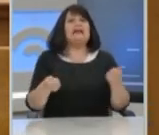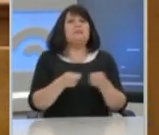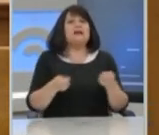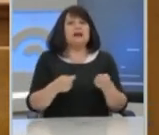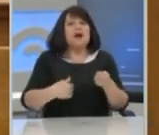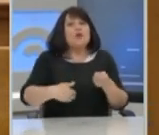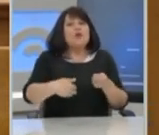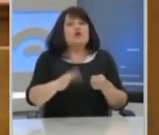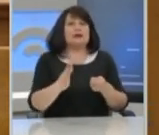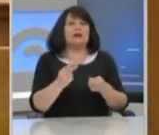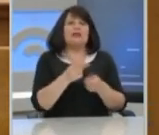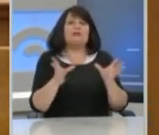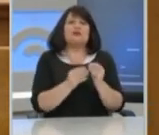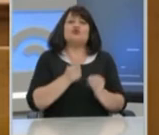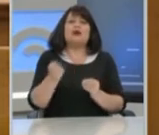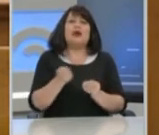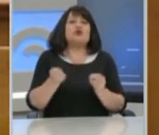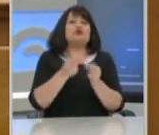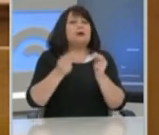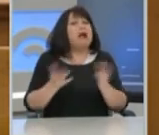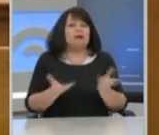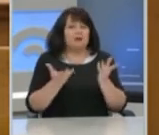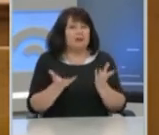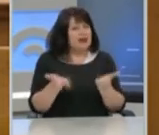για το χρέος. Και